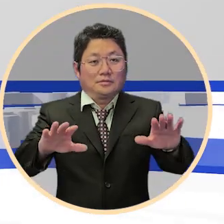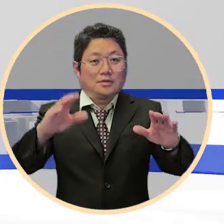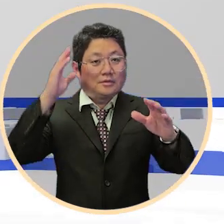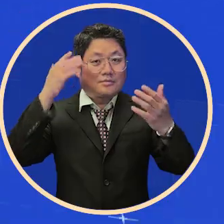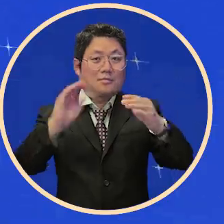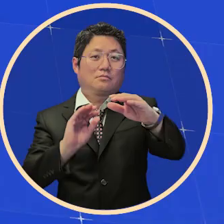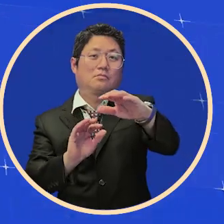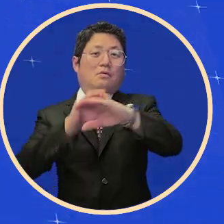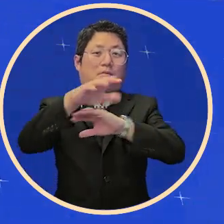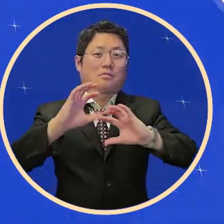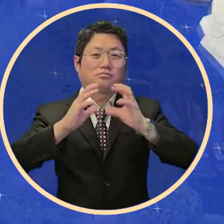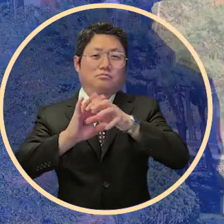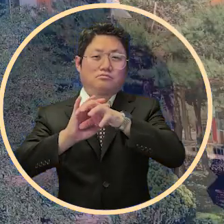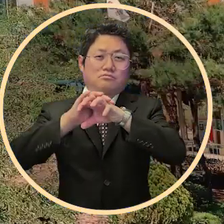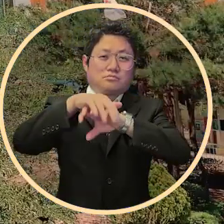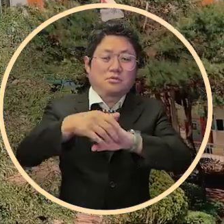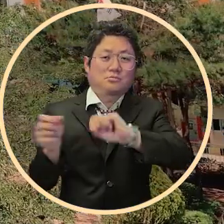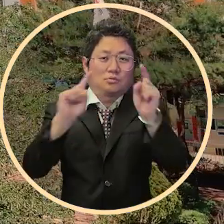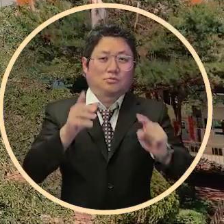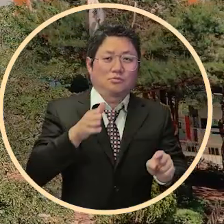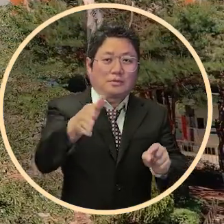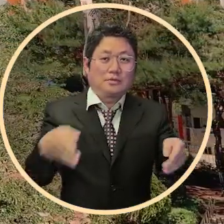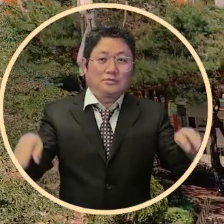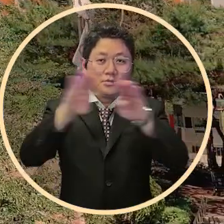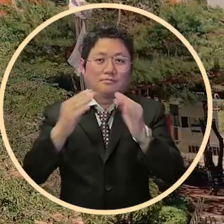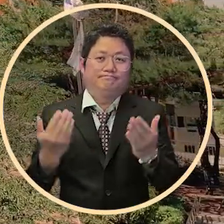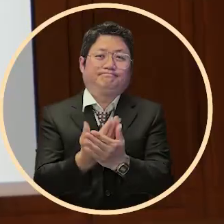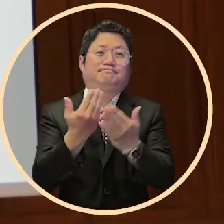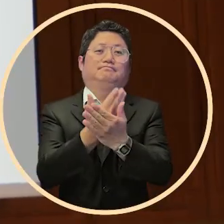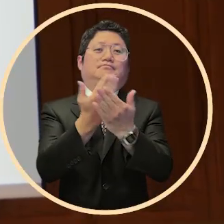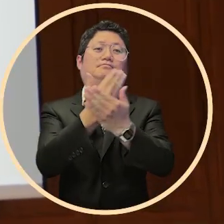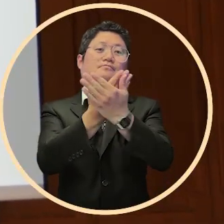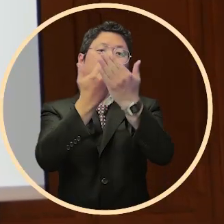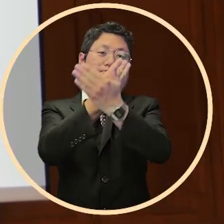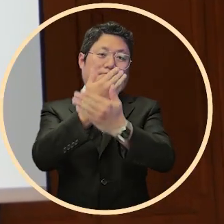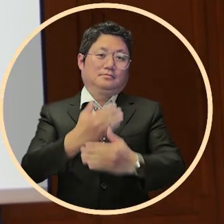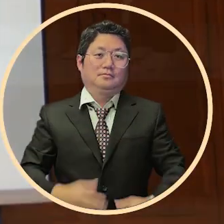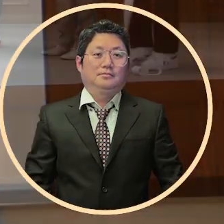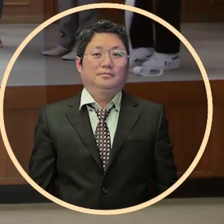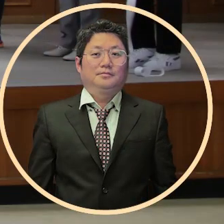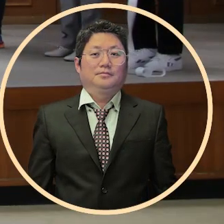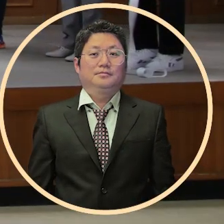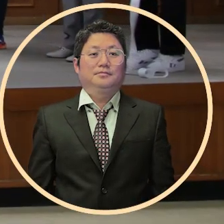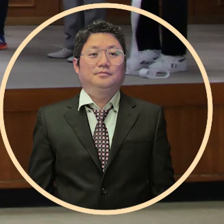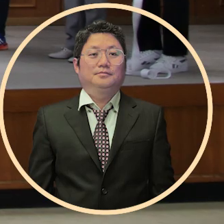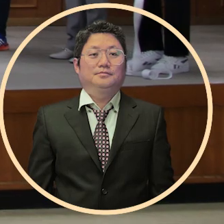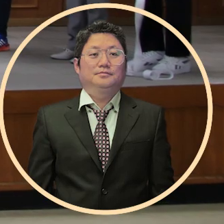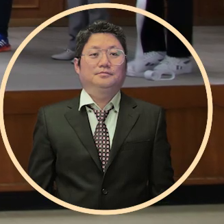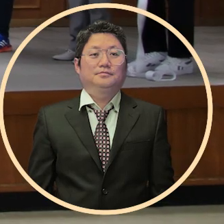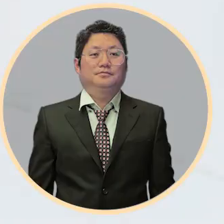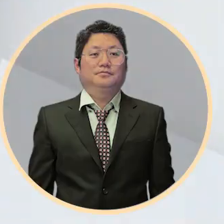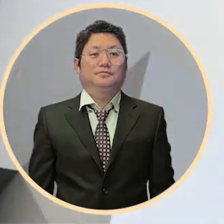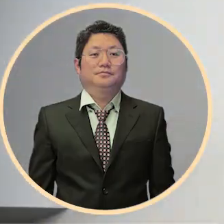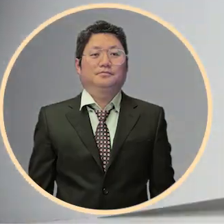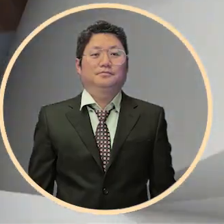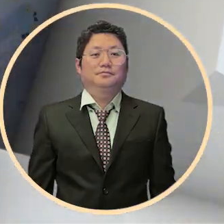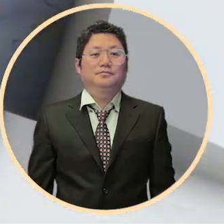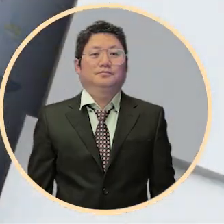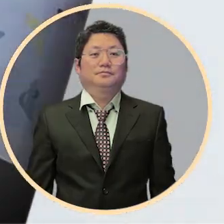이제 대한민국을 넘어 세계적 수준의 재활전문기관으로 발전했습니다.